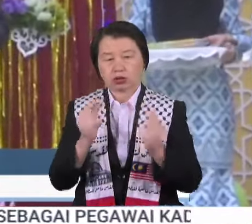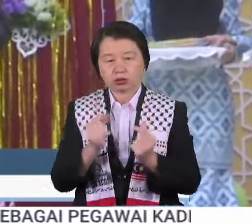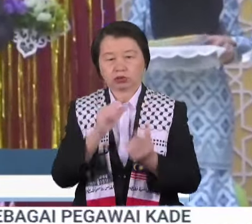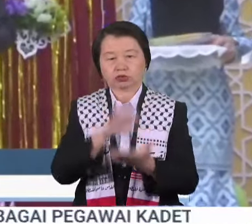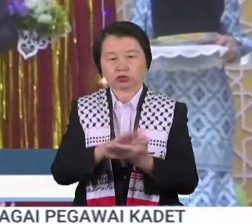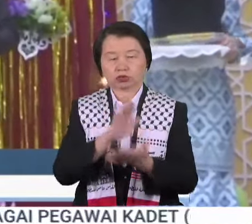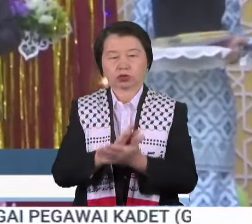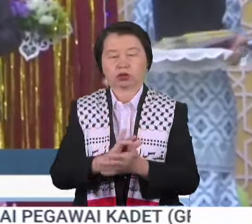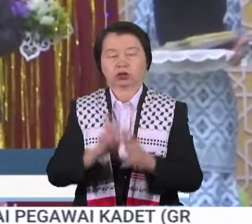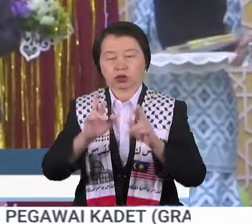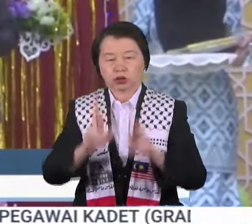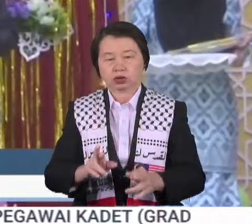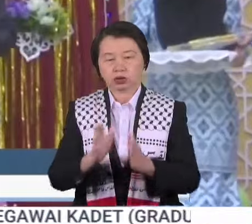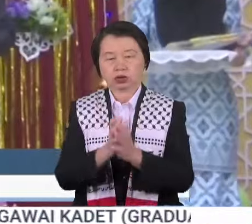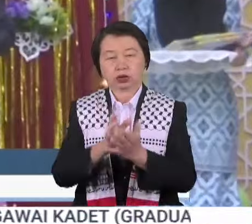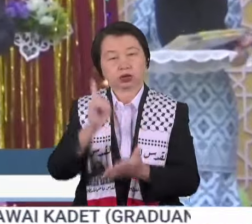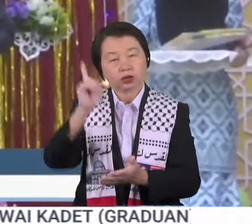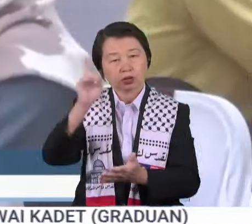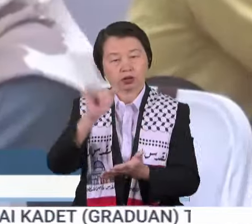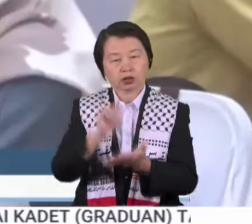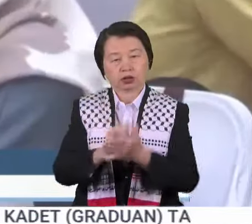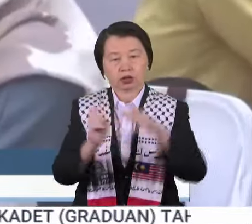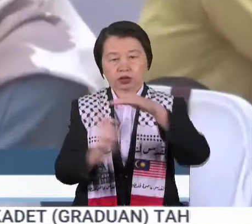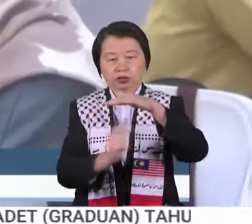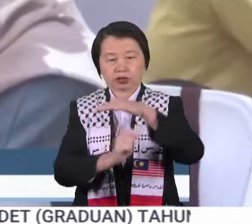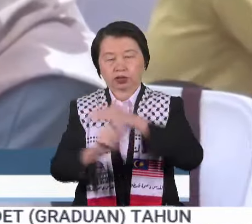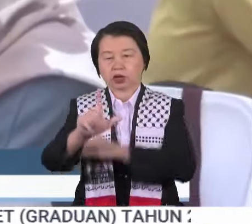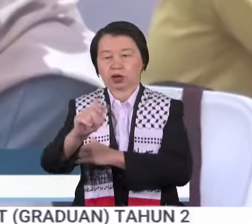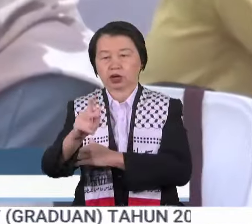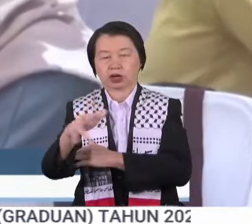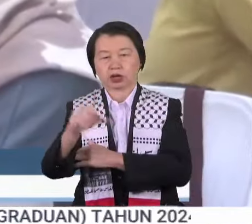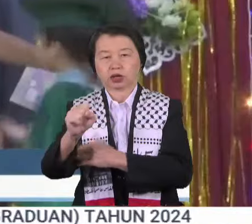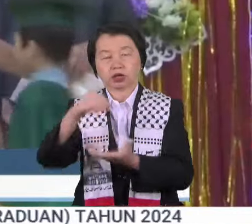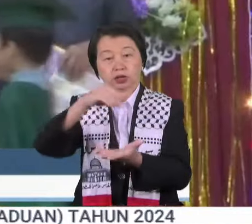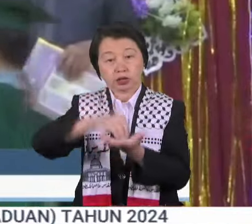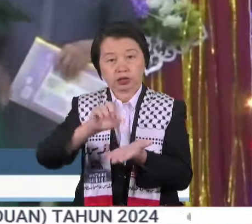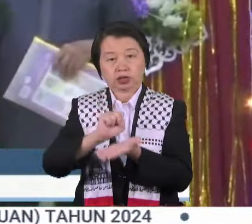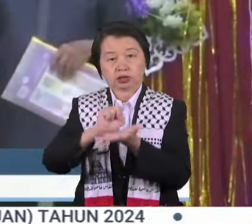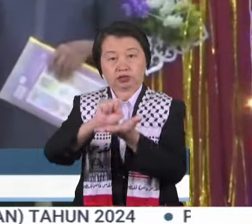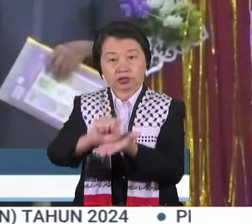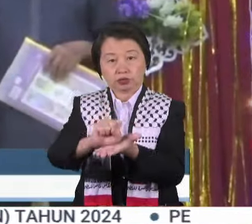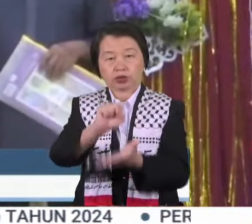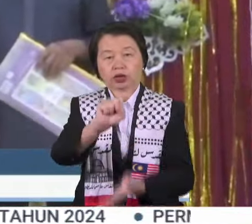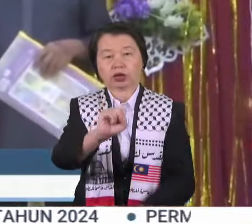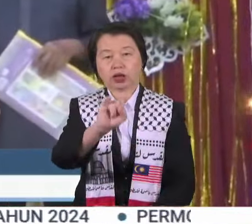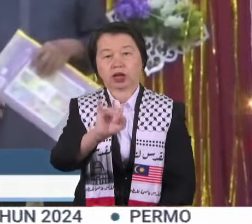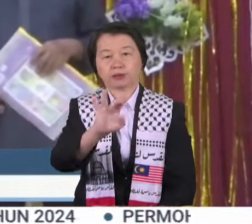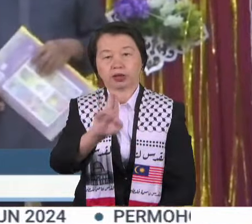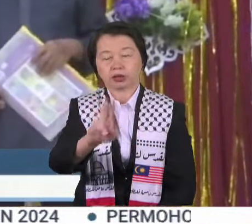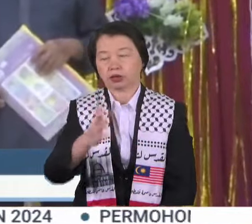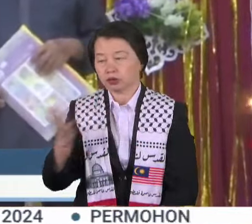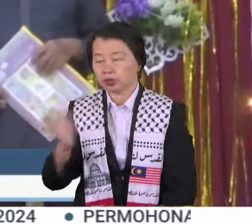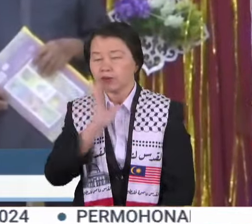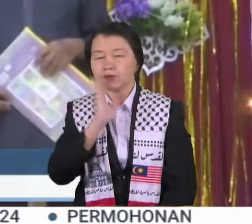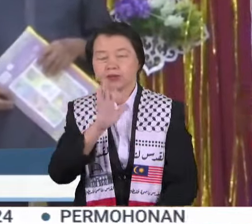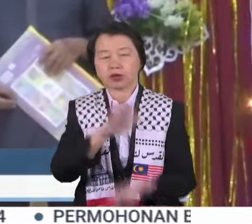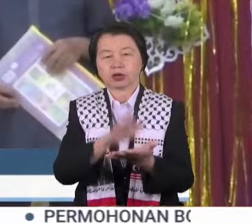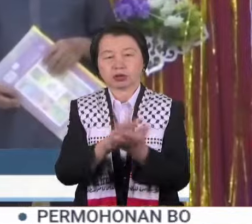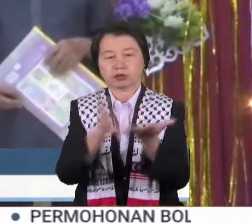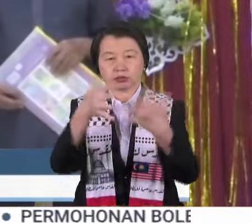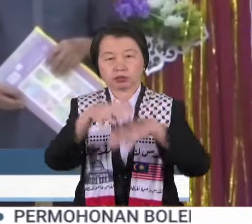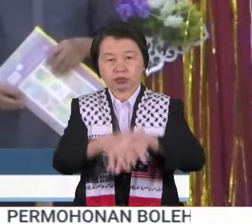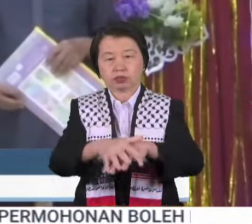sekolah agama rakyat madrasatul Islamiah dan Tadika lakis diibu Dalam pada itu beliau mendedahkan sekolah rendah integrasi